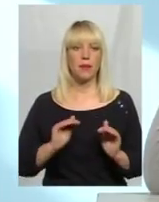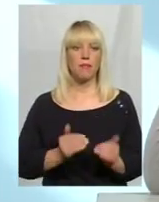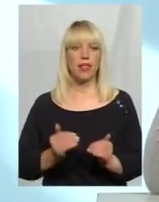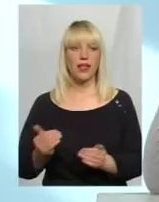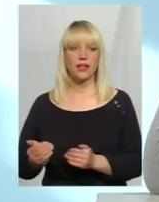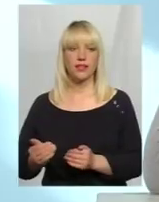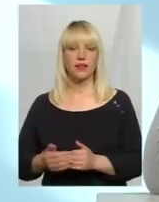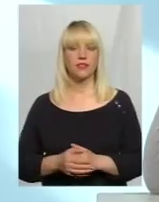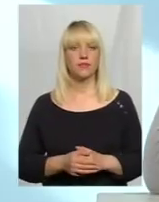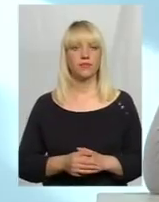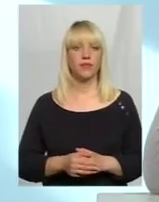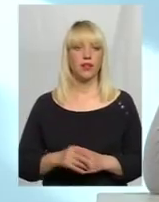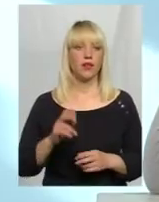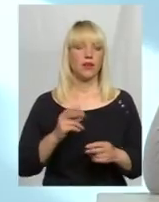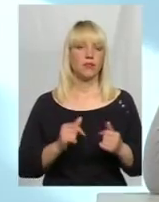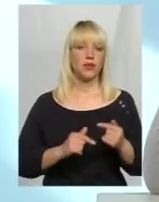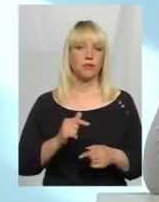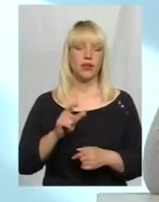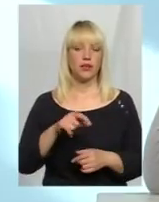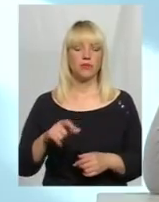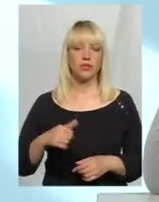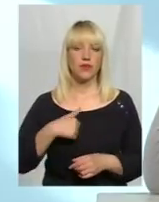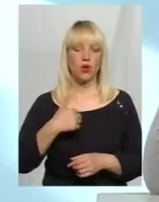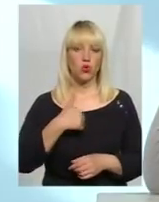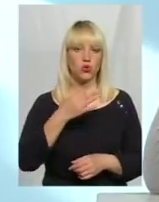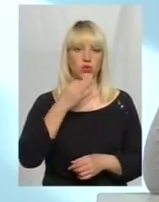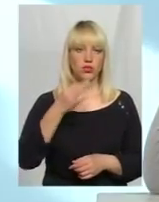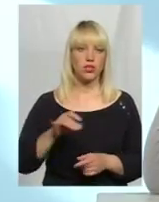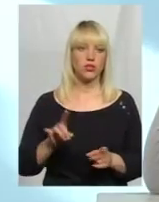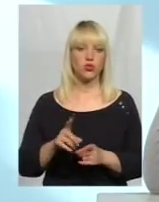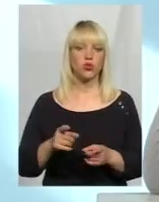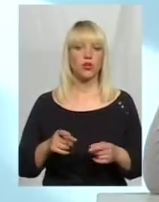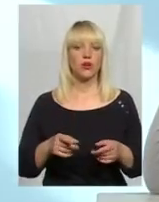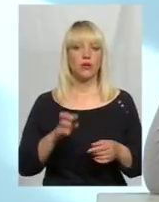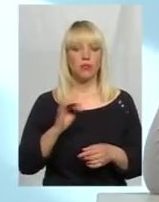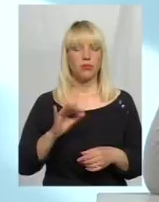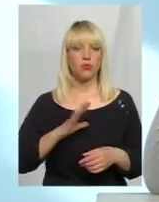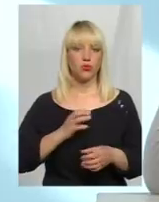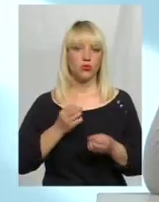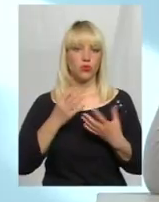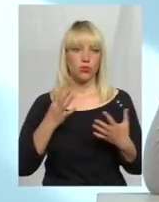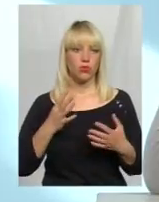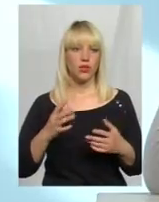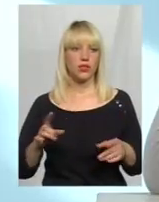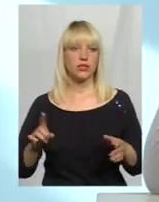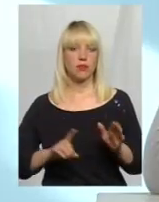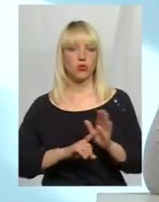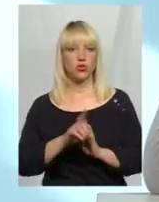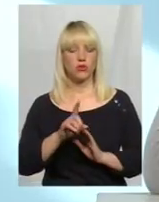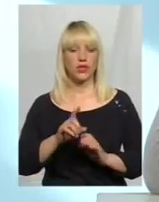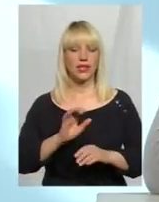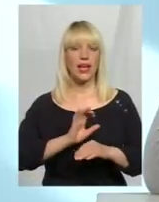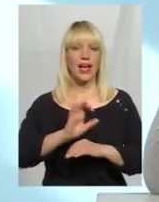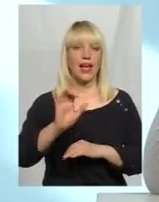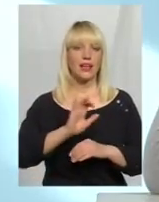маленьких підприємців, то я хочу сказати, що, звичайно, було б дуже добре започаткувати експортно-імпортну компанію,